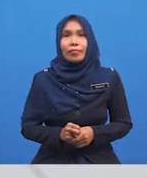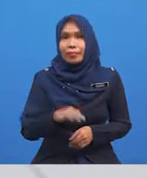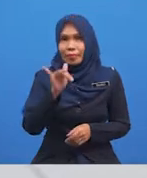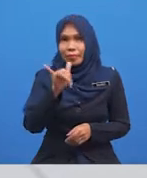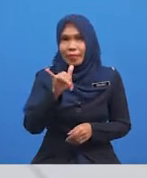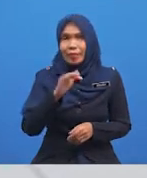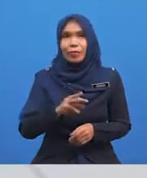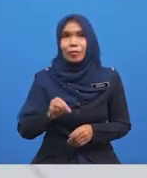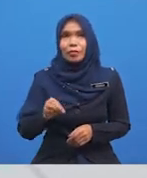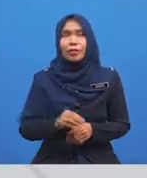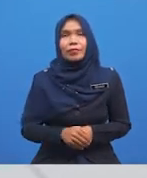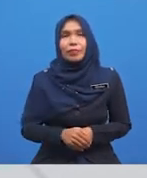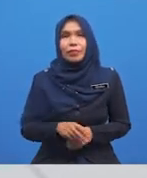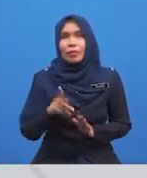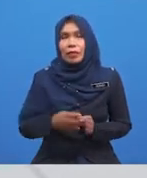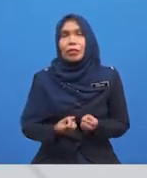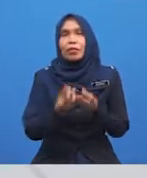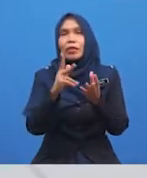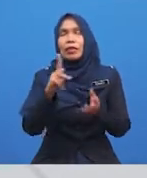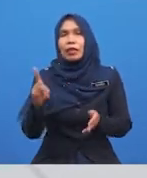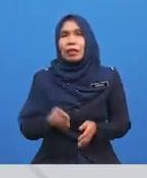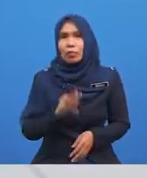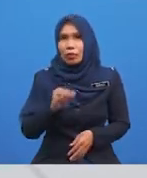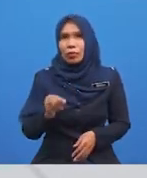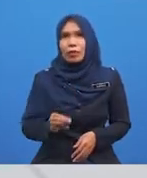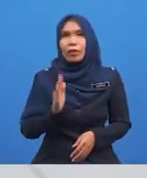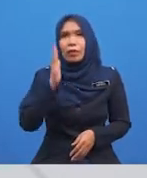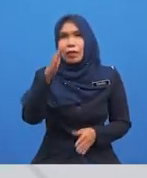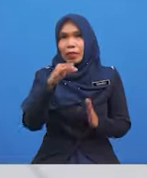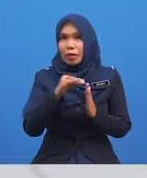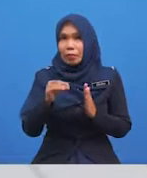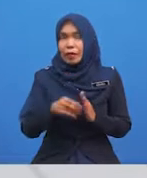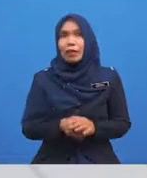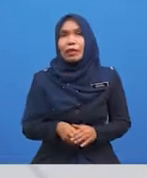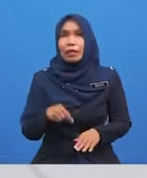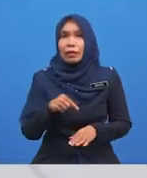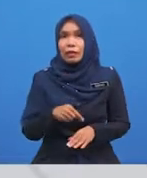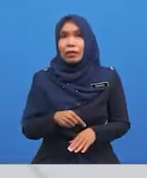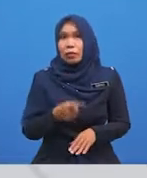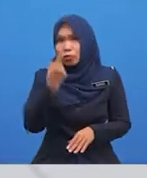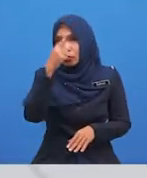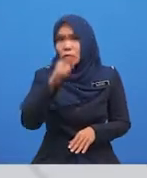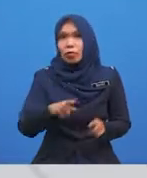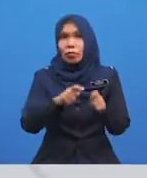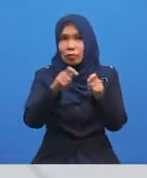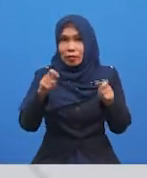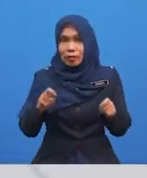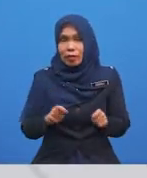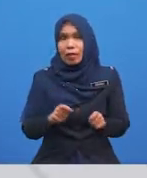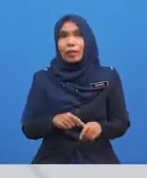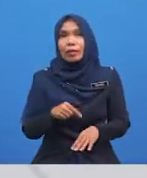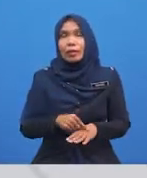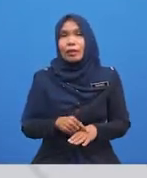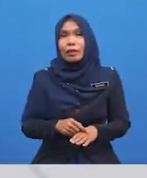Ya, murid-murid. Kebanyakan murid-murid akan memilih untuk tinggal di kawasan bandar. Itulah